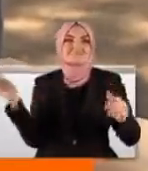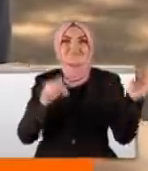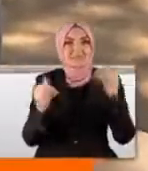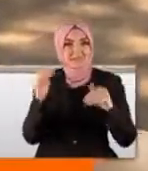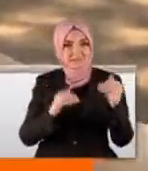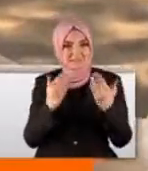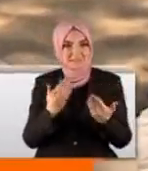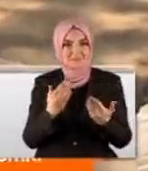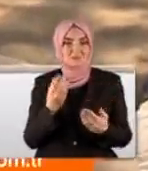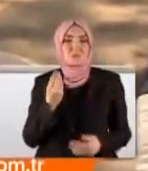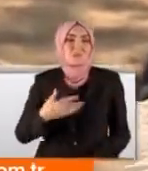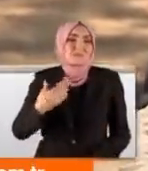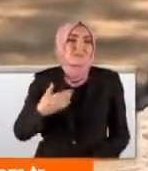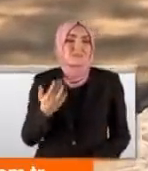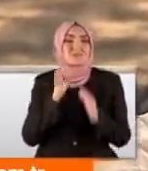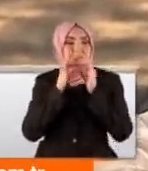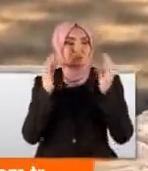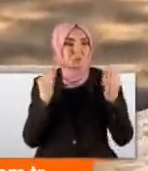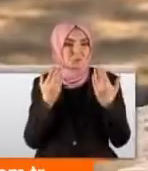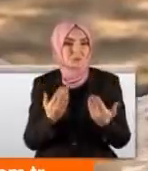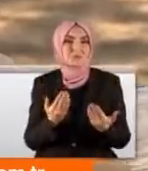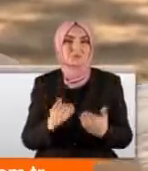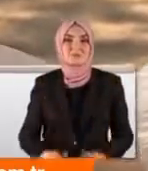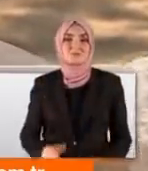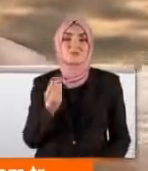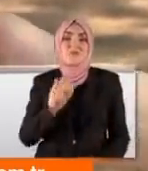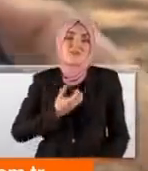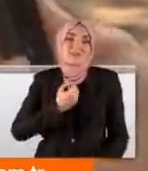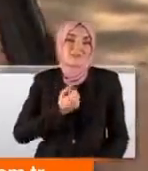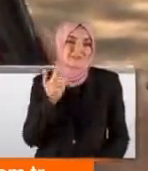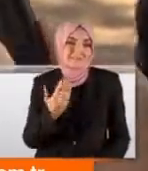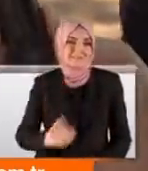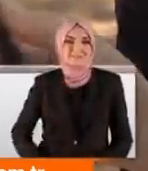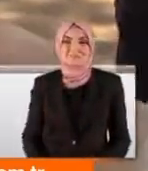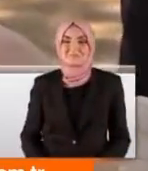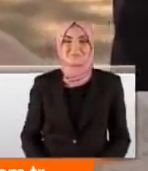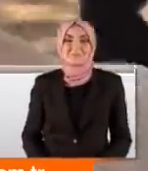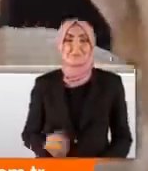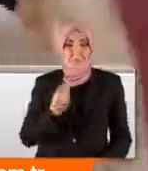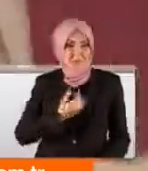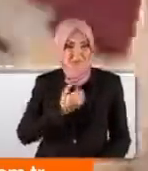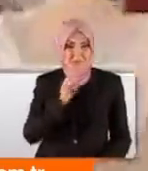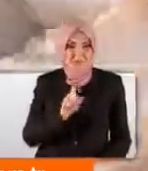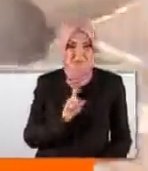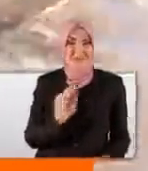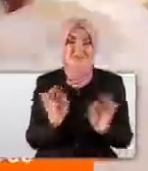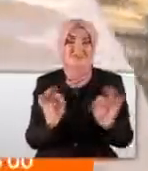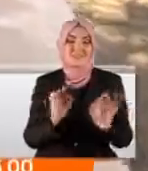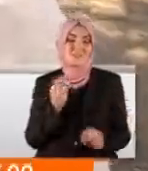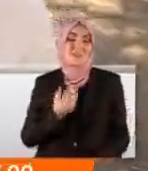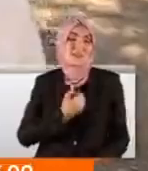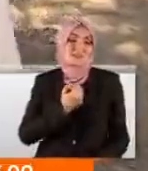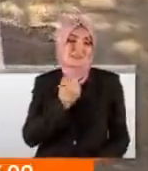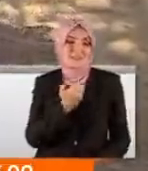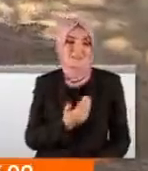Geldik, çok sevinçliyiz, çok mutluyuz vallahi, bilmiyorum. Çok heyecanlıyım. Çok heyecanlısınız. Evet, çok heyecanlıyım.